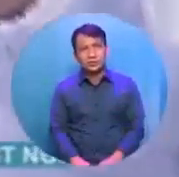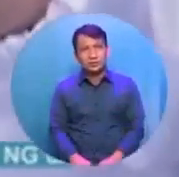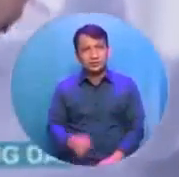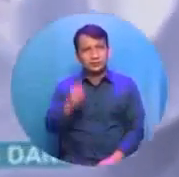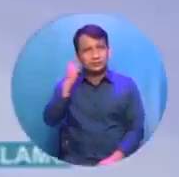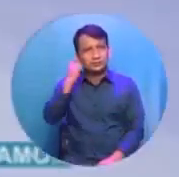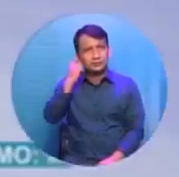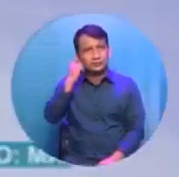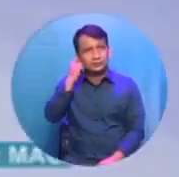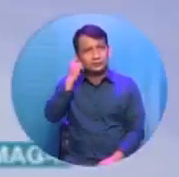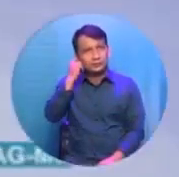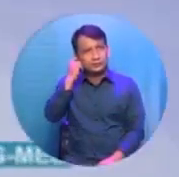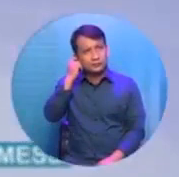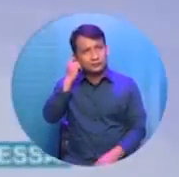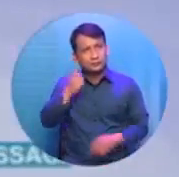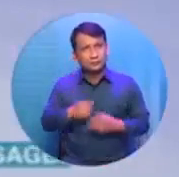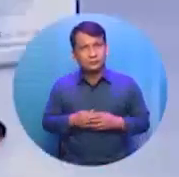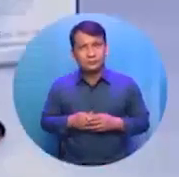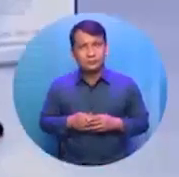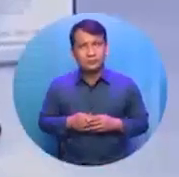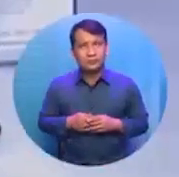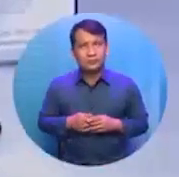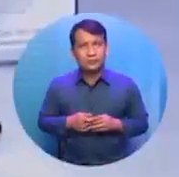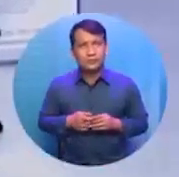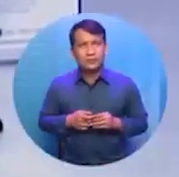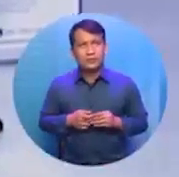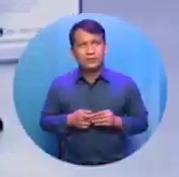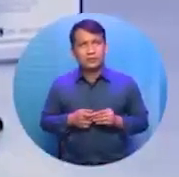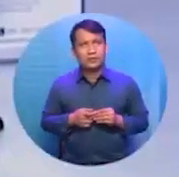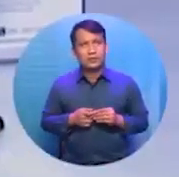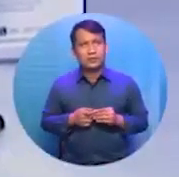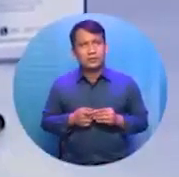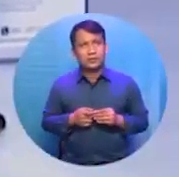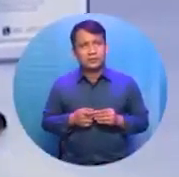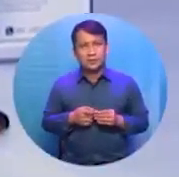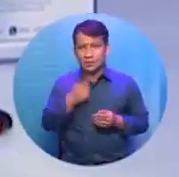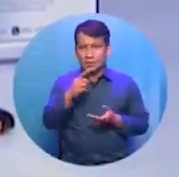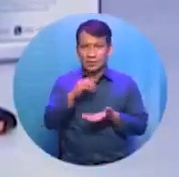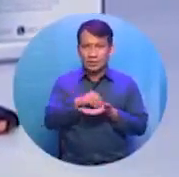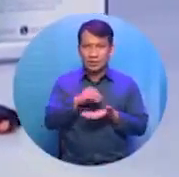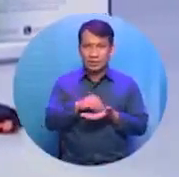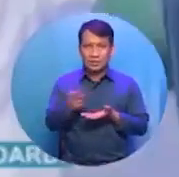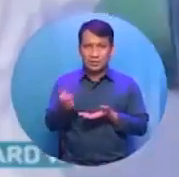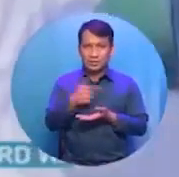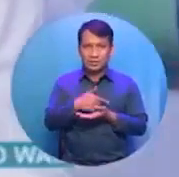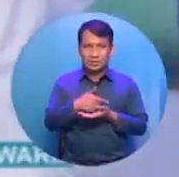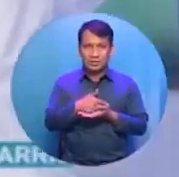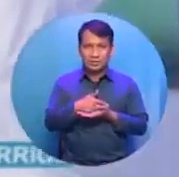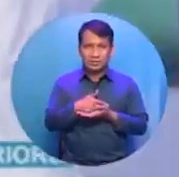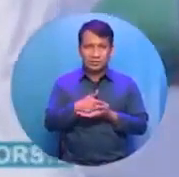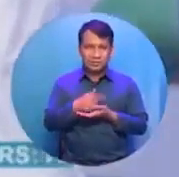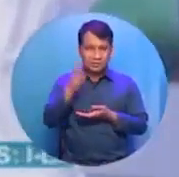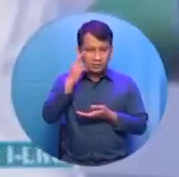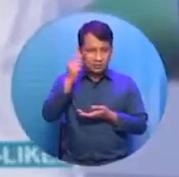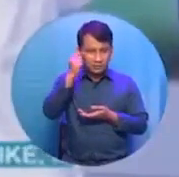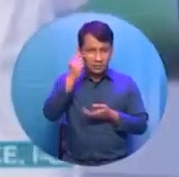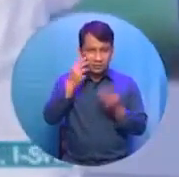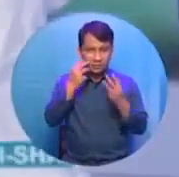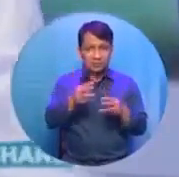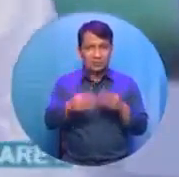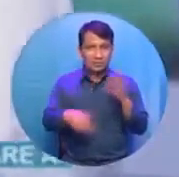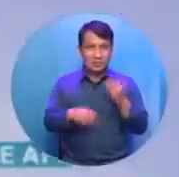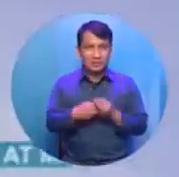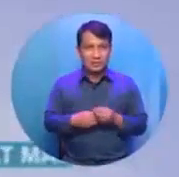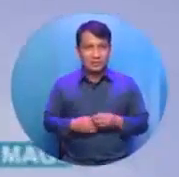By the sink. Kunyari. Hello po. Ano na, kailan mo nababag ng bayad ng utang? Grabe, nalunod po kami